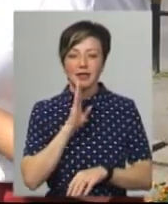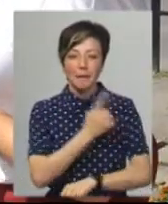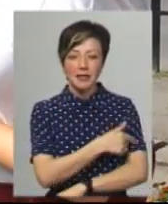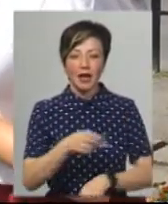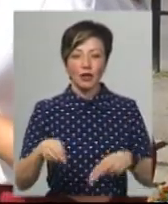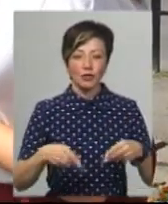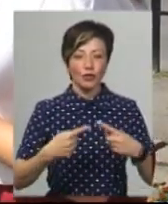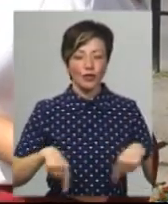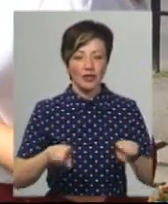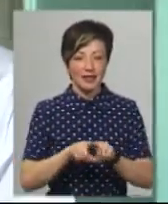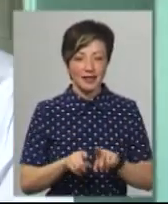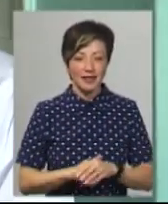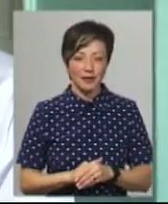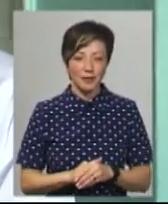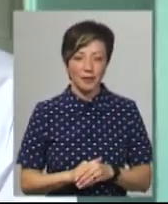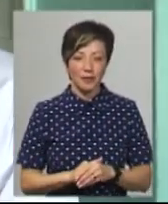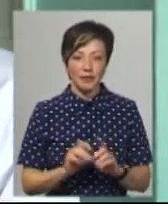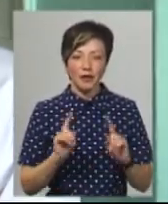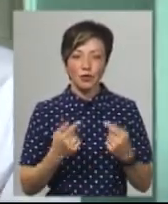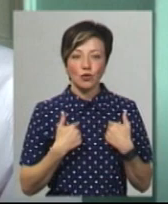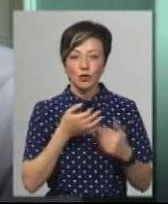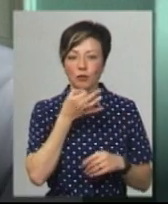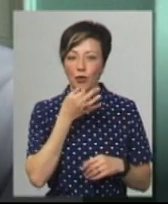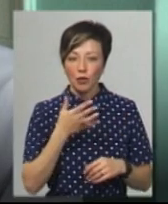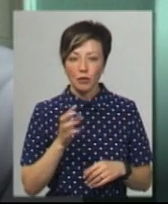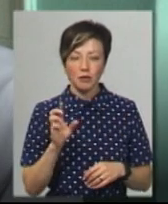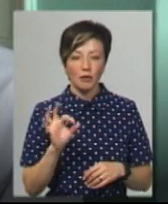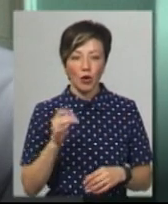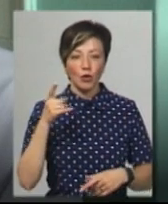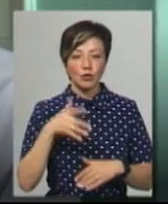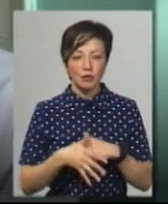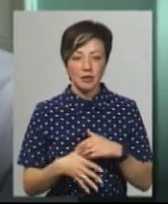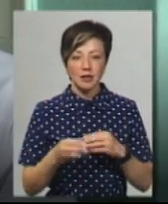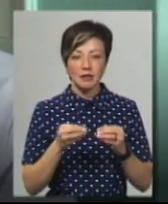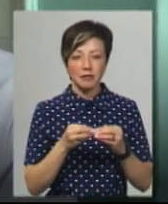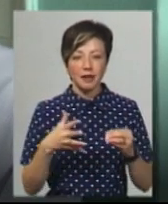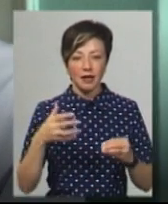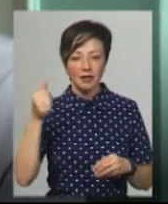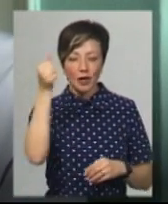хірургічного відділення Ольга Кочуринська. Дуже сподобалося, тому що, розумієш, за 15 років